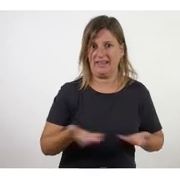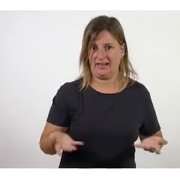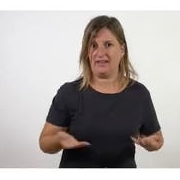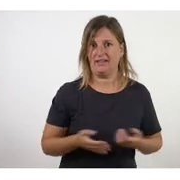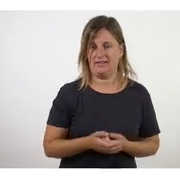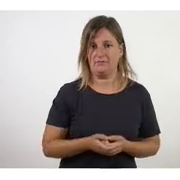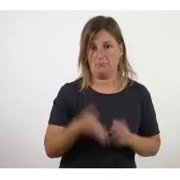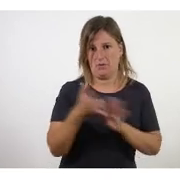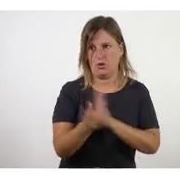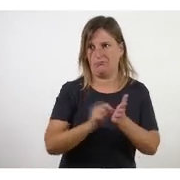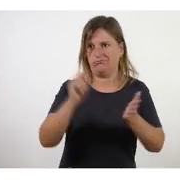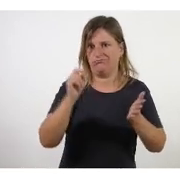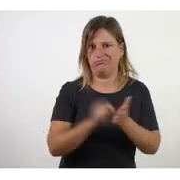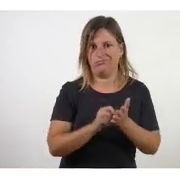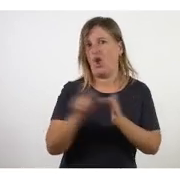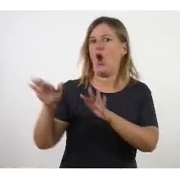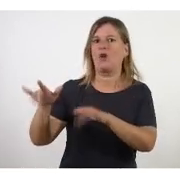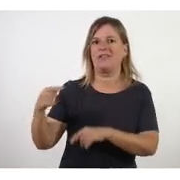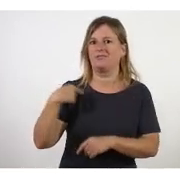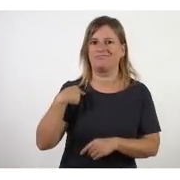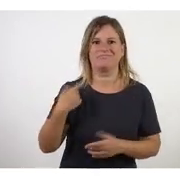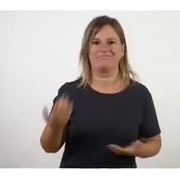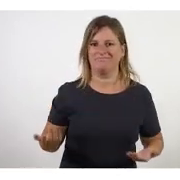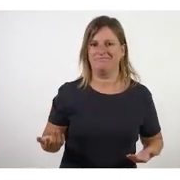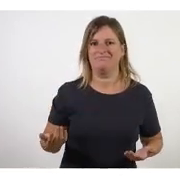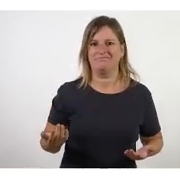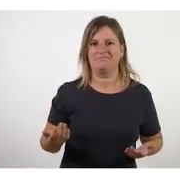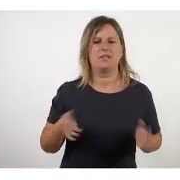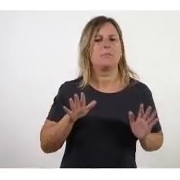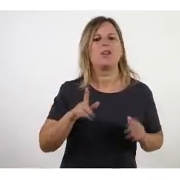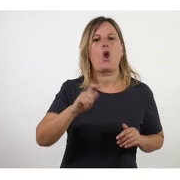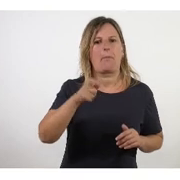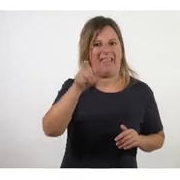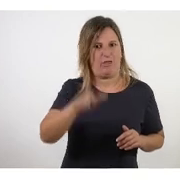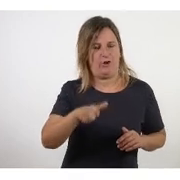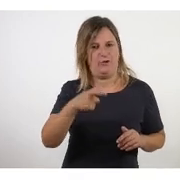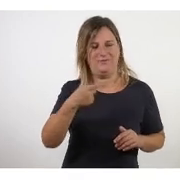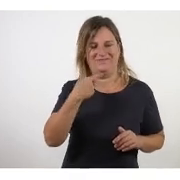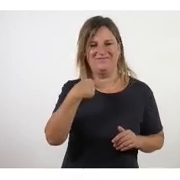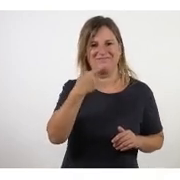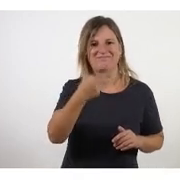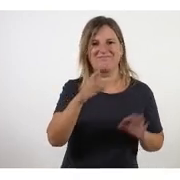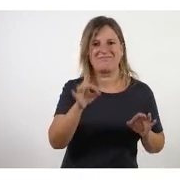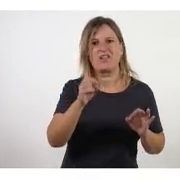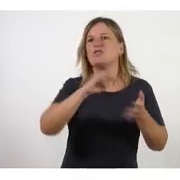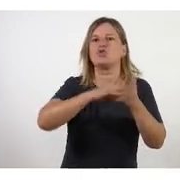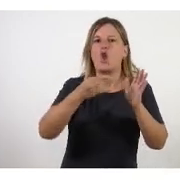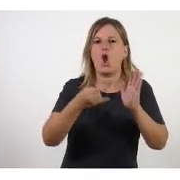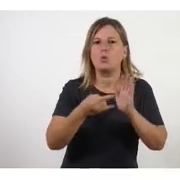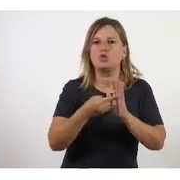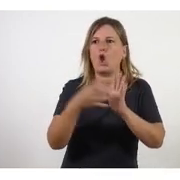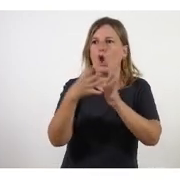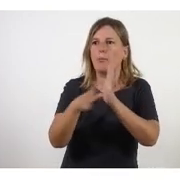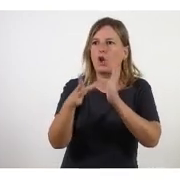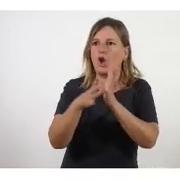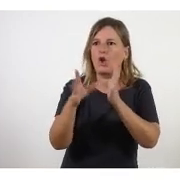Llavors tens aquesta immediatesa, que això amb l'ordinador no ho tens. Però, Pedro, en definitiva, no conec cap solució de software, aquesta